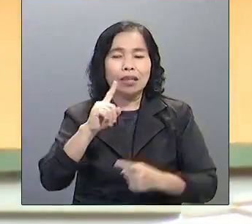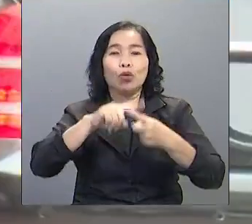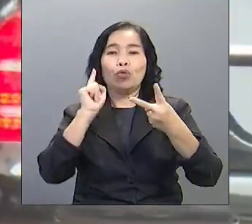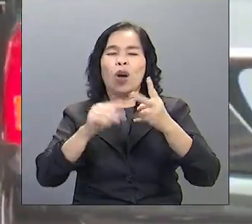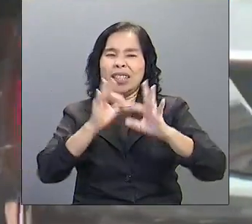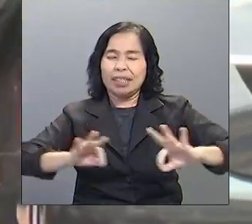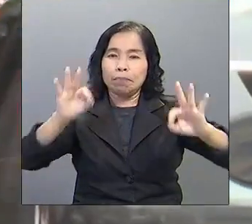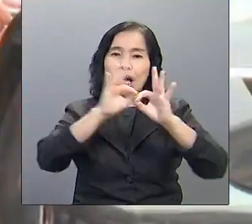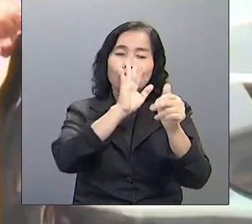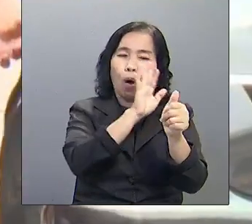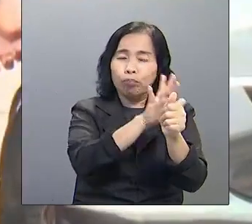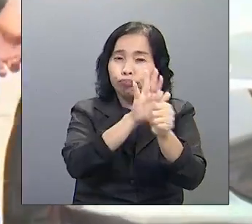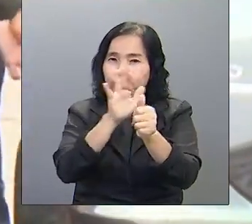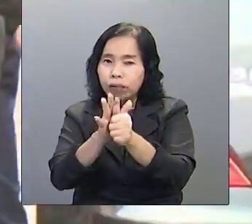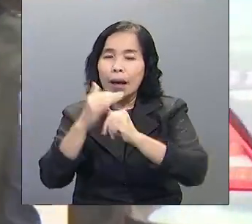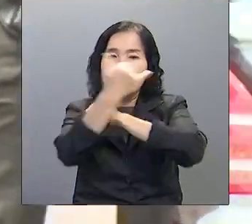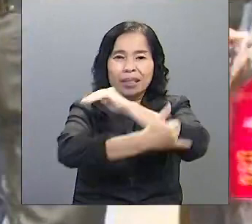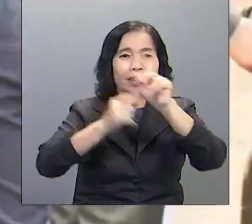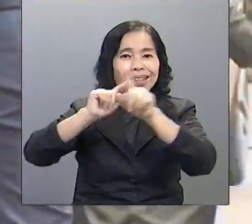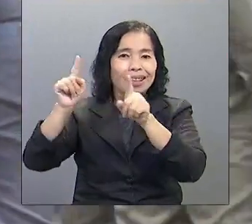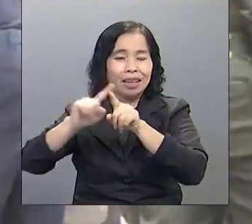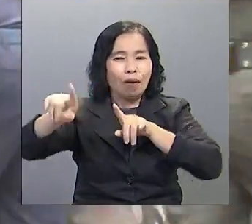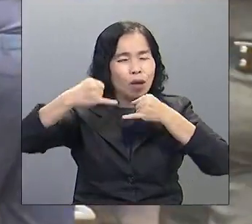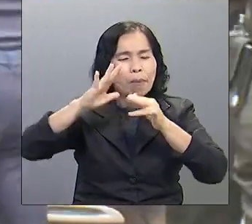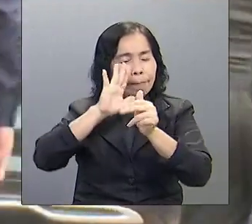ทศที่มีปัญหาความขัดแย้งมากเป็นพิเศษค่ะ